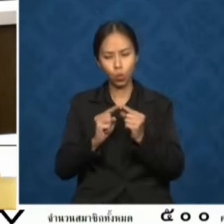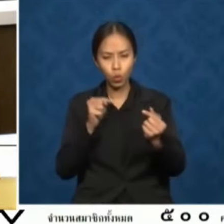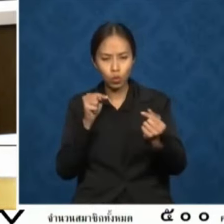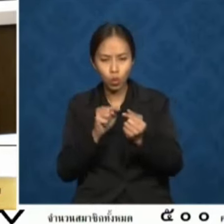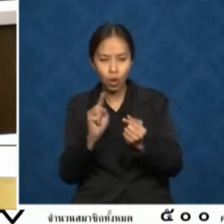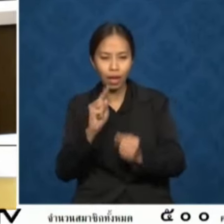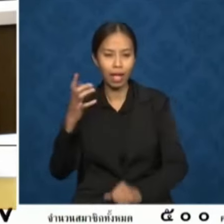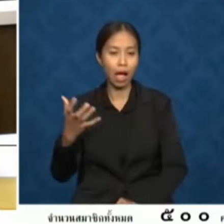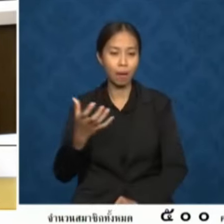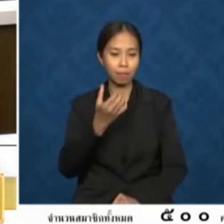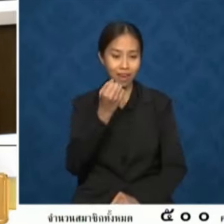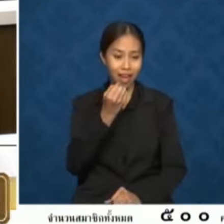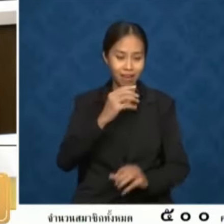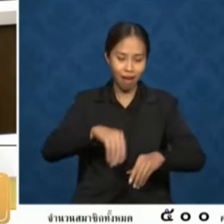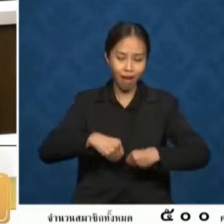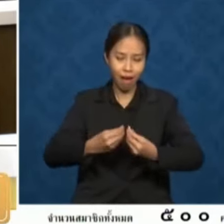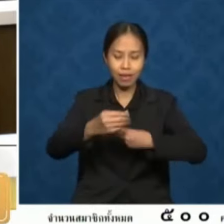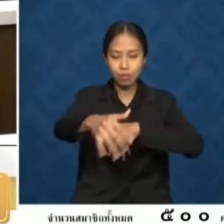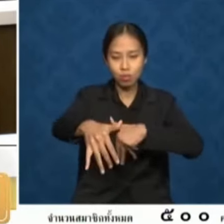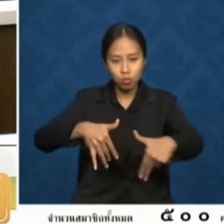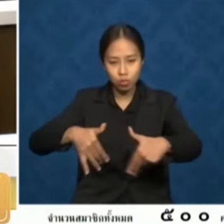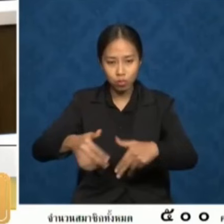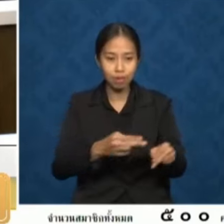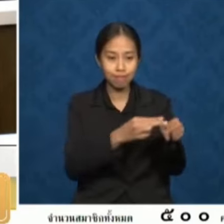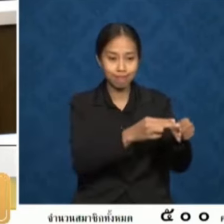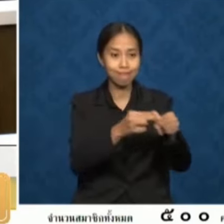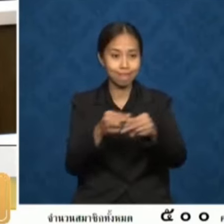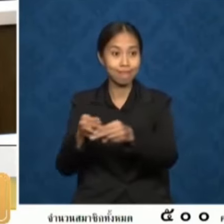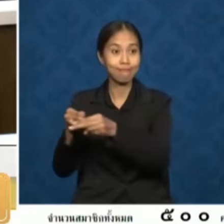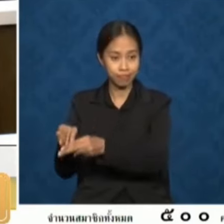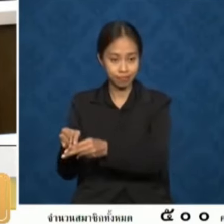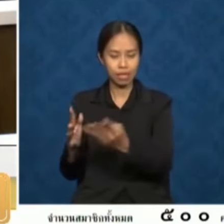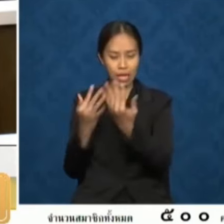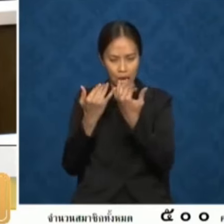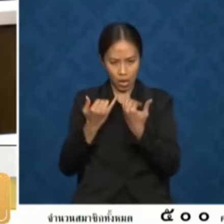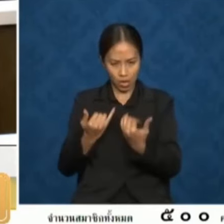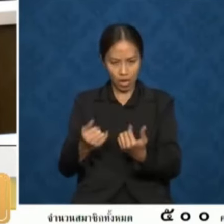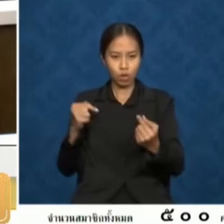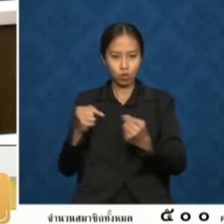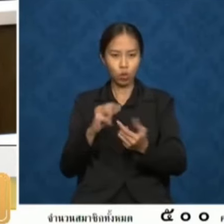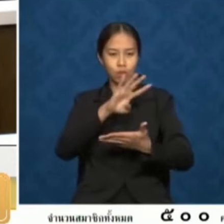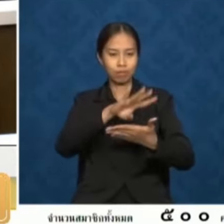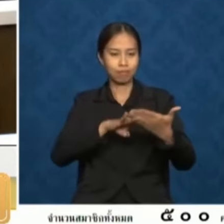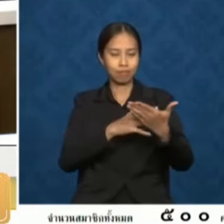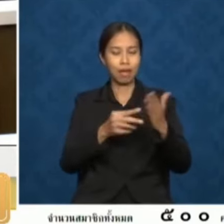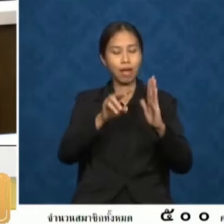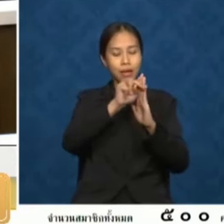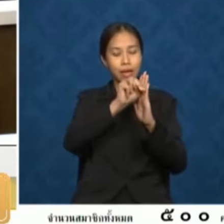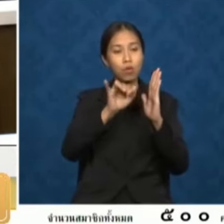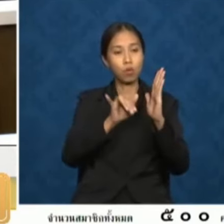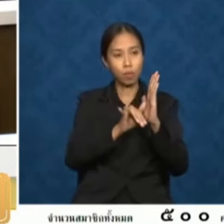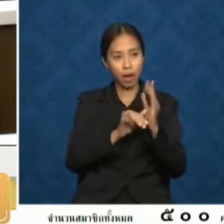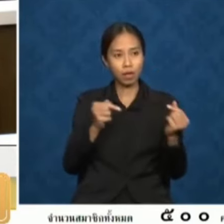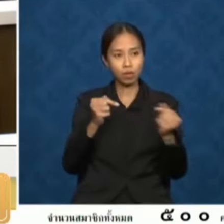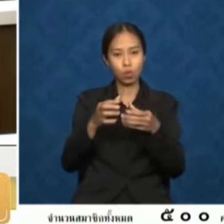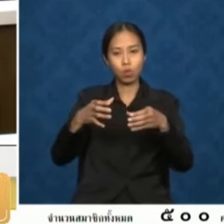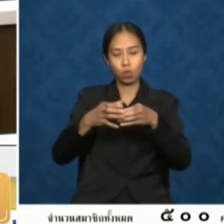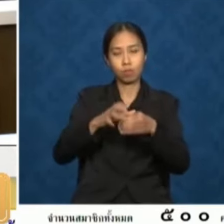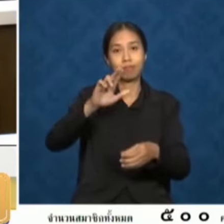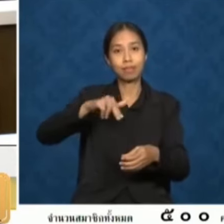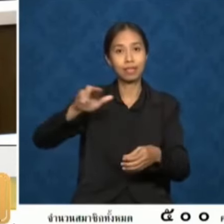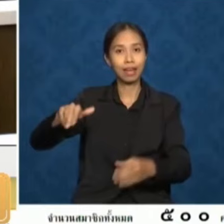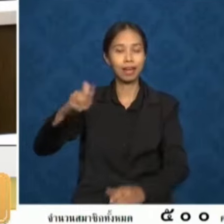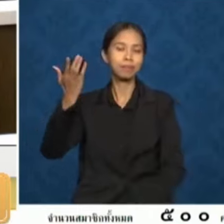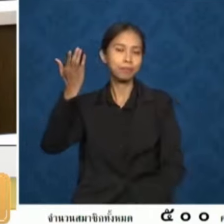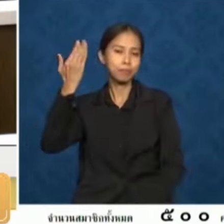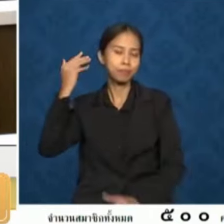จแล้วการกระจายอำนาจเนี่ยก็เป็นนโยบายหนึ่งที่พรรคเพื่อไทยได้นำเสนอกับพี่น้องประ